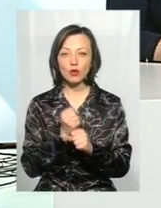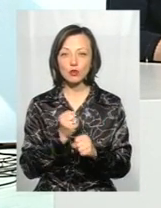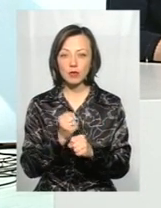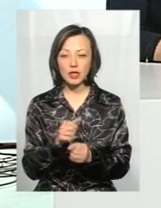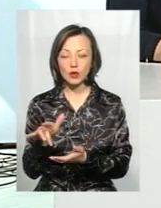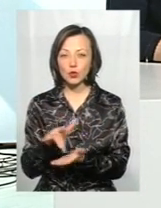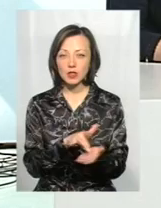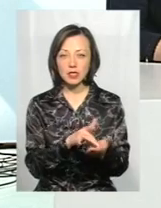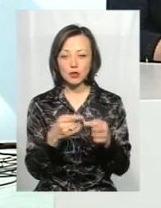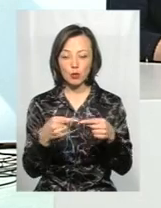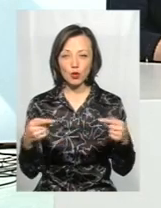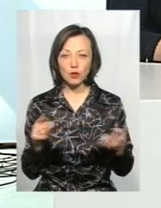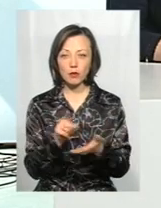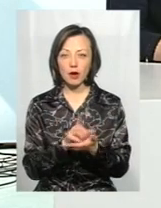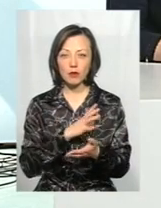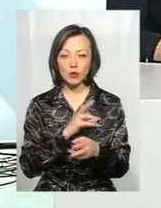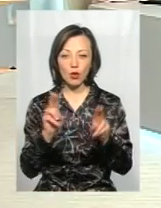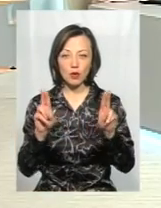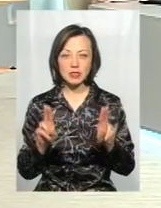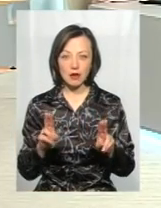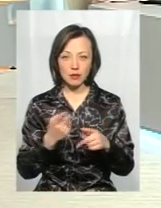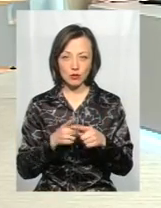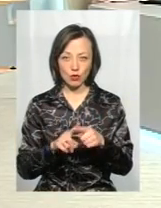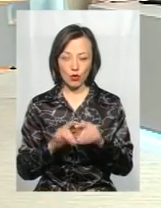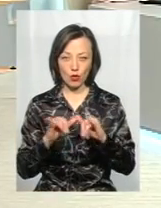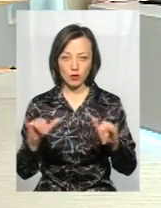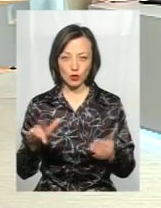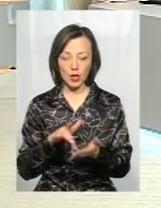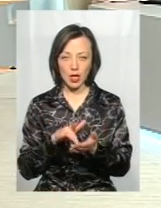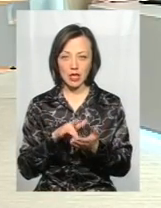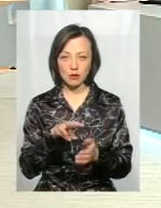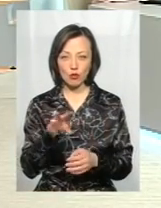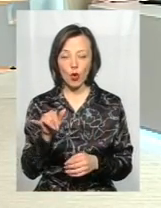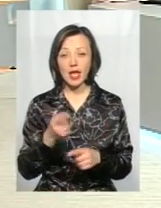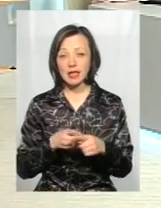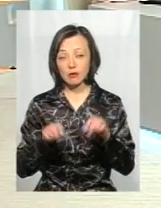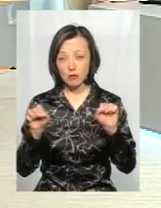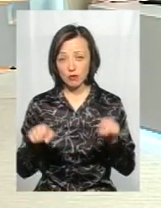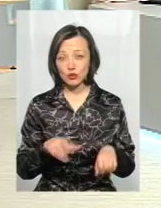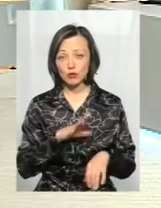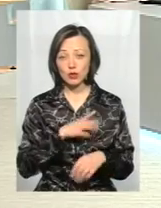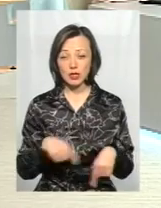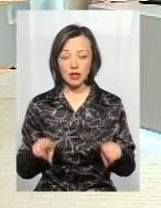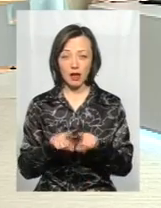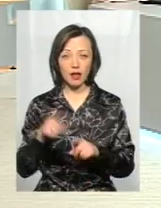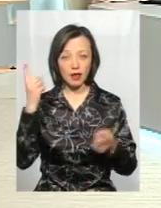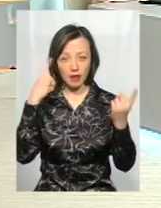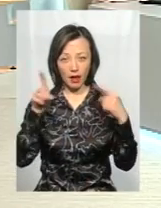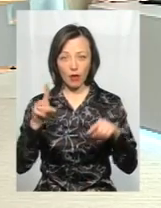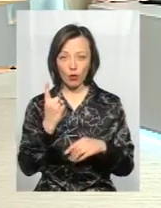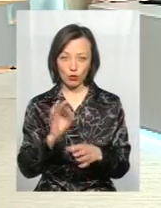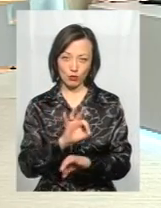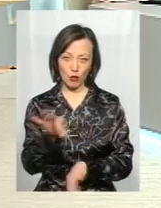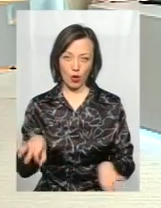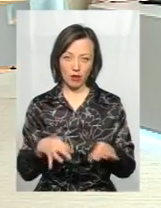якісь туристичні продукти, має бути якась концепція цього розвитку туризму. І це може бути також ідеєю одного з